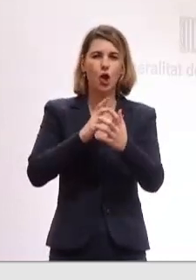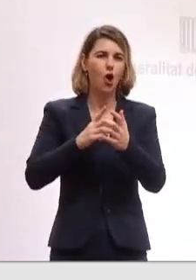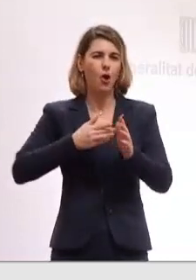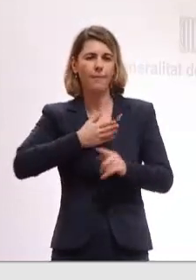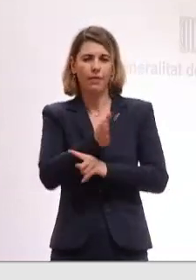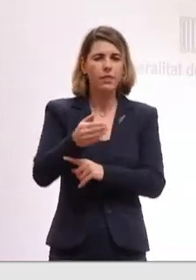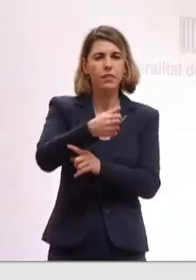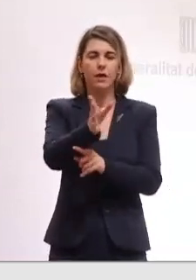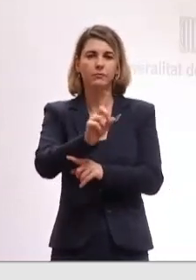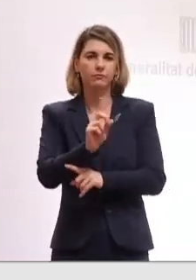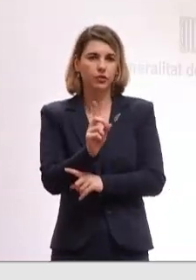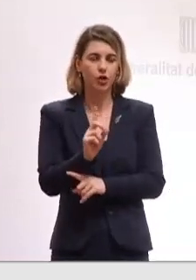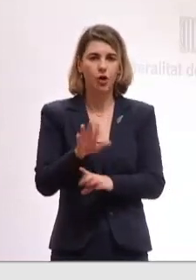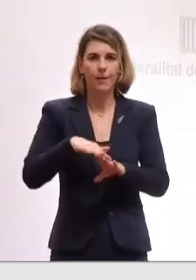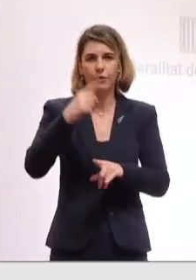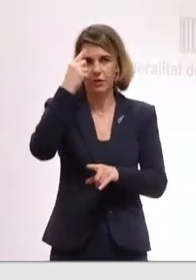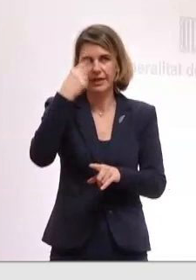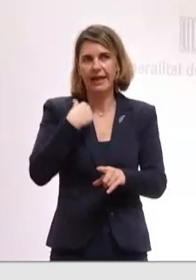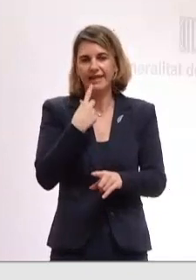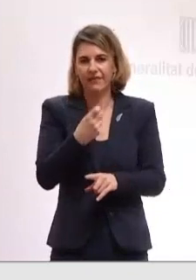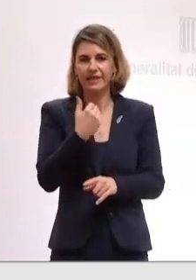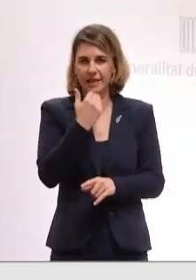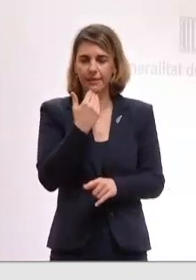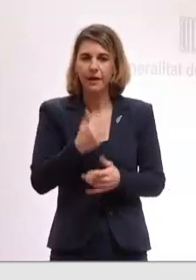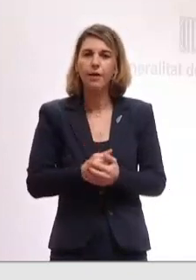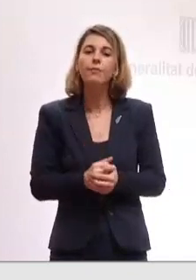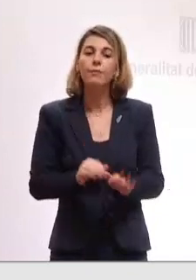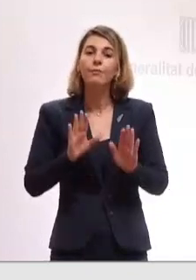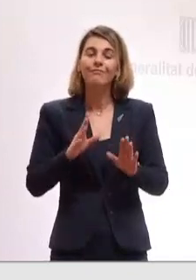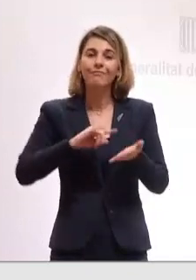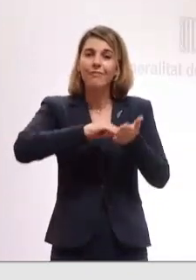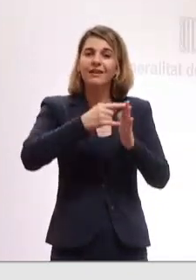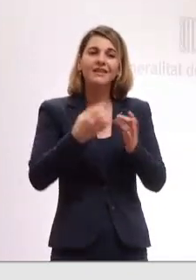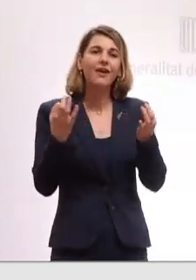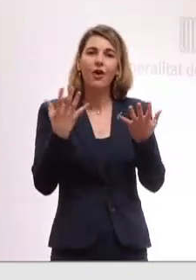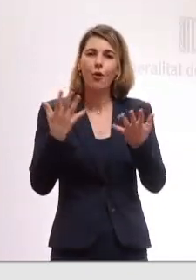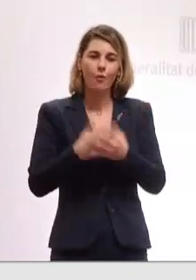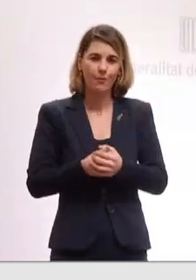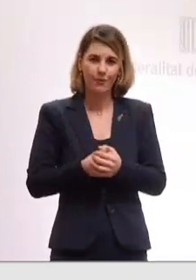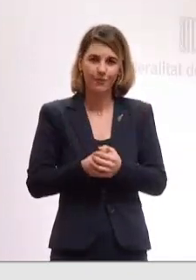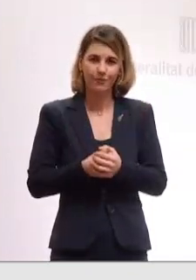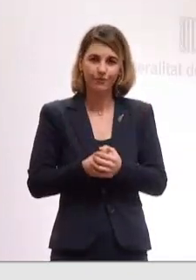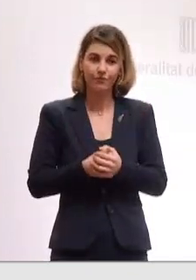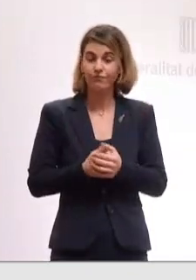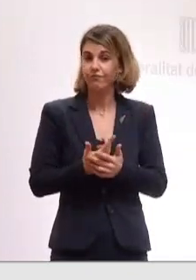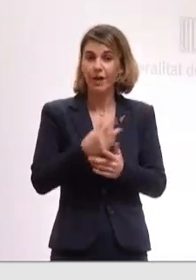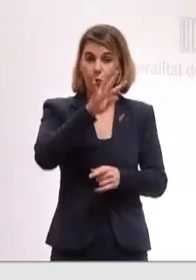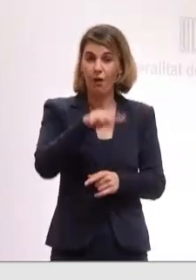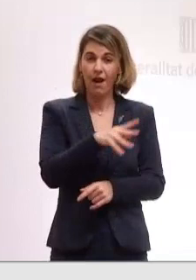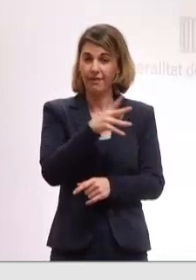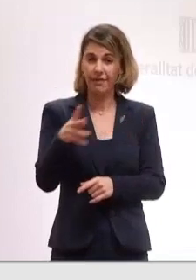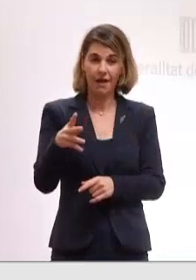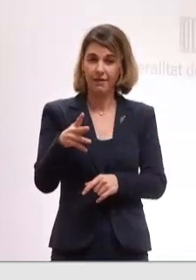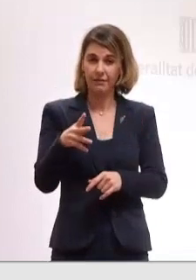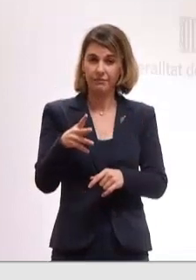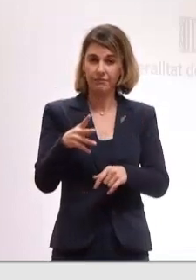multidireccional per consciència de les dificultats, i vam plantejar-nos-ho també amb un calendari